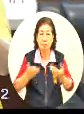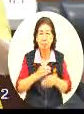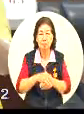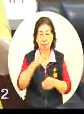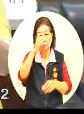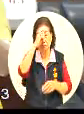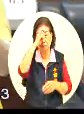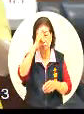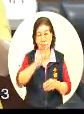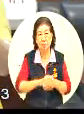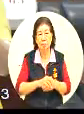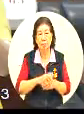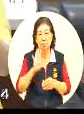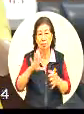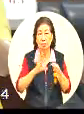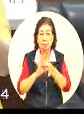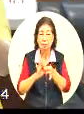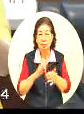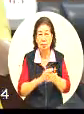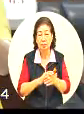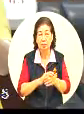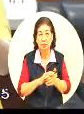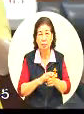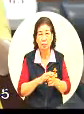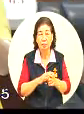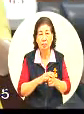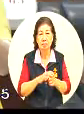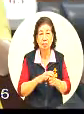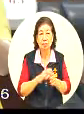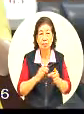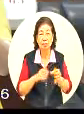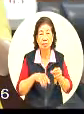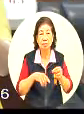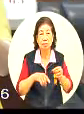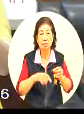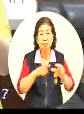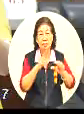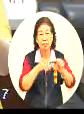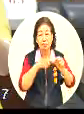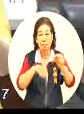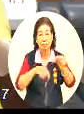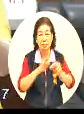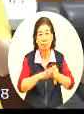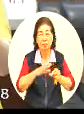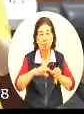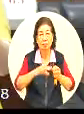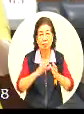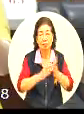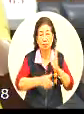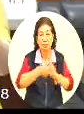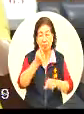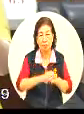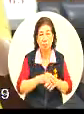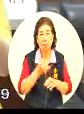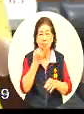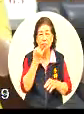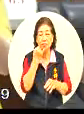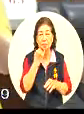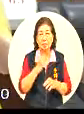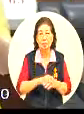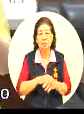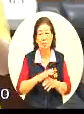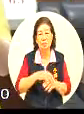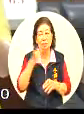的相关单位那个史局长，哈、哦，啊，会使参考一下，好、哦、啊，